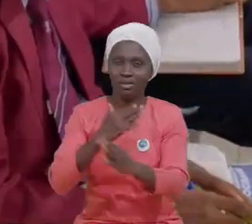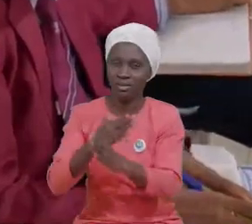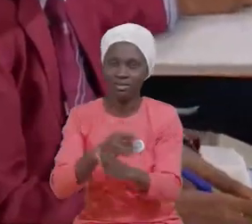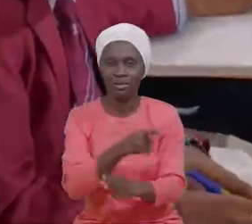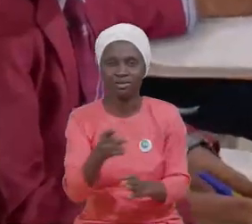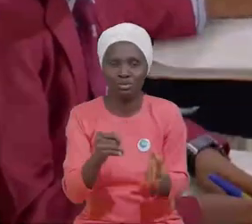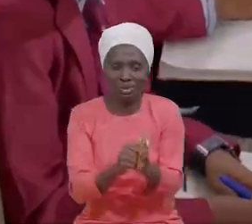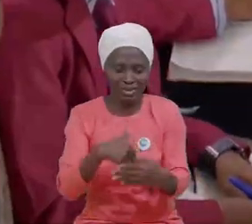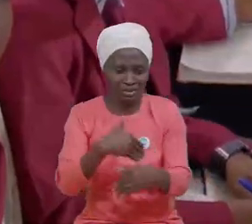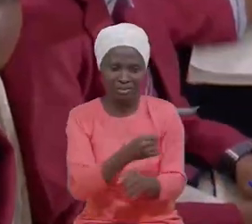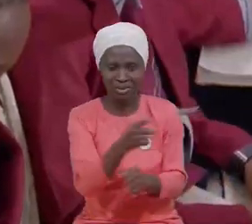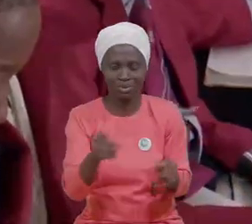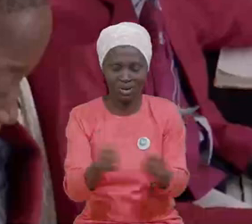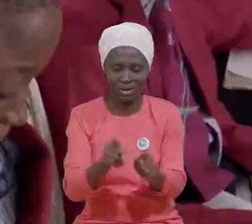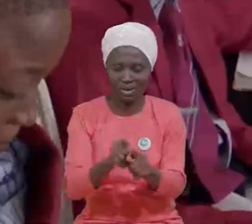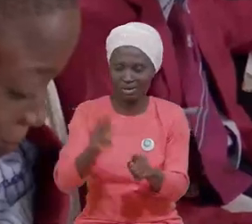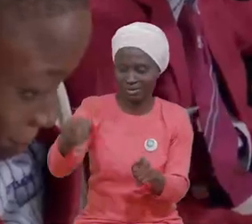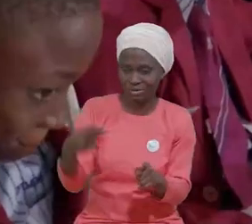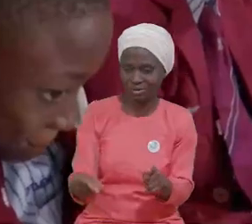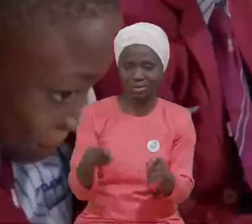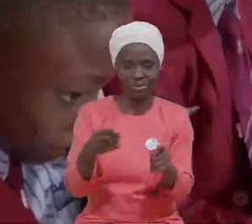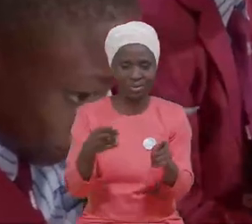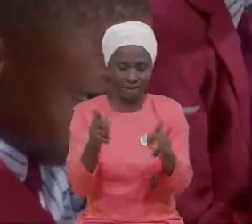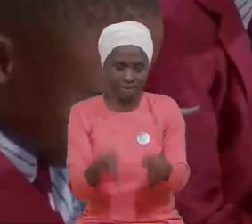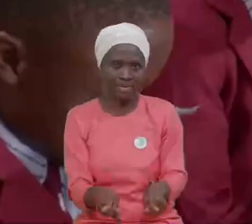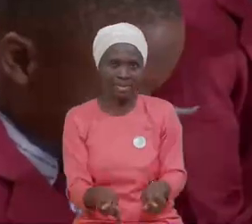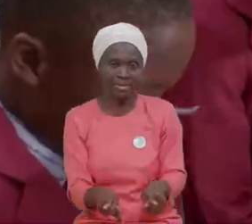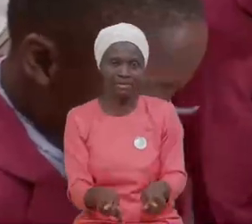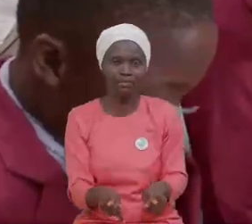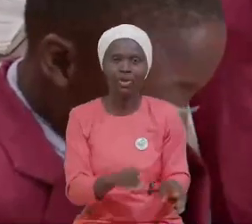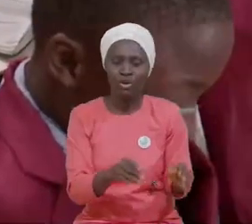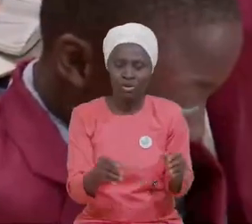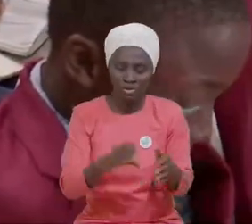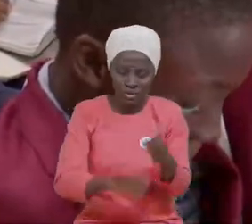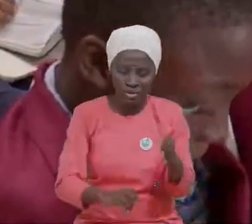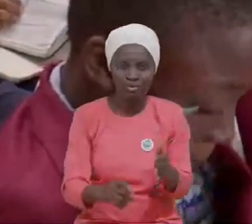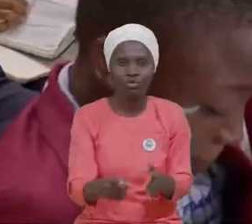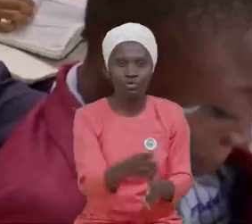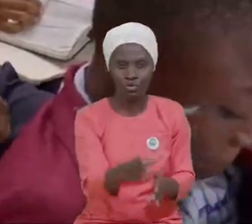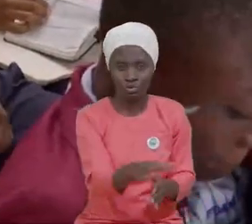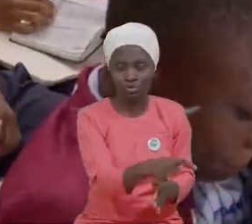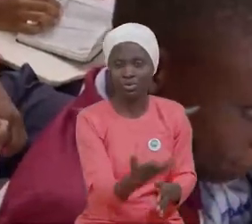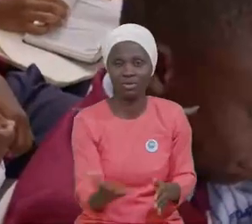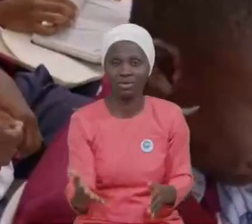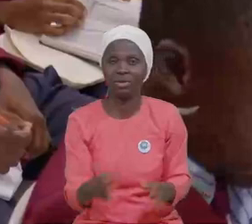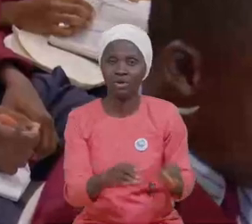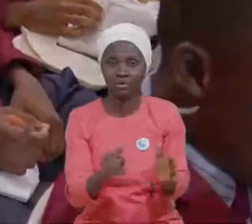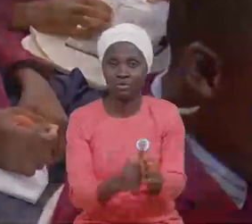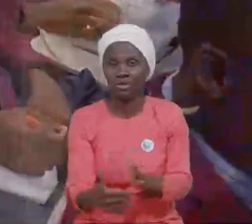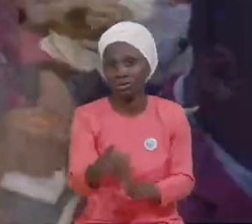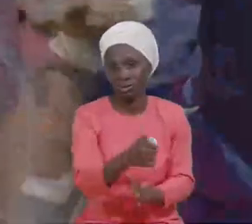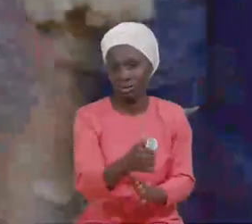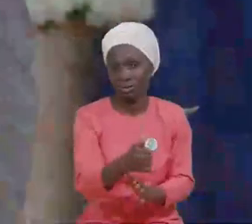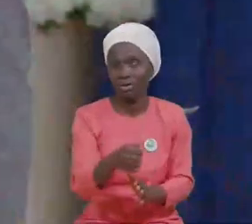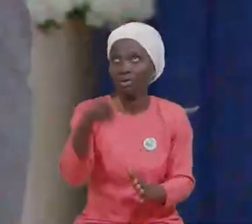t'encombrent et t'empêchent d'être quelqu'un. Secoue ces choses. Fais-le de toi-même. Et Dieu dit, secoue